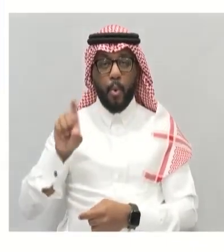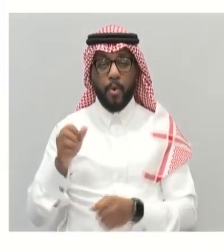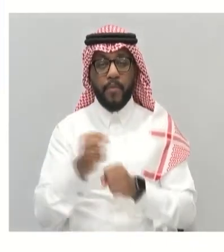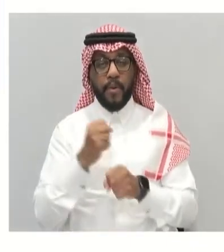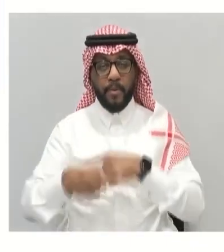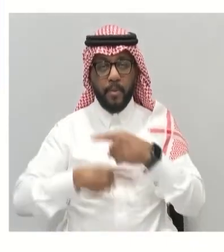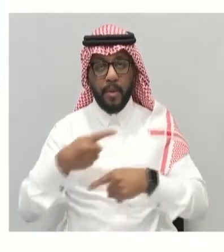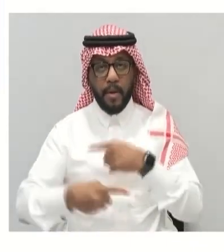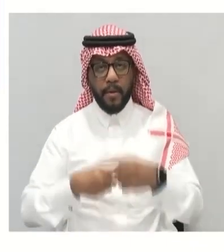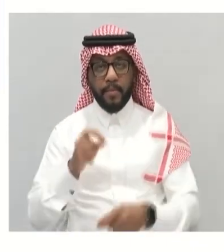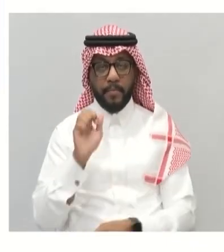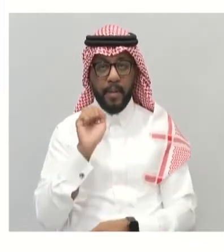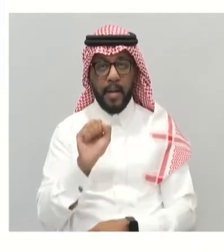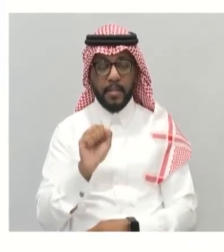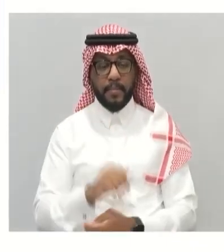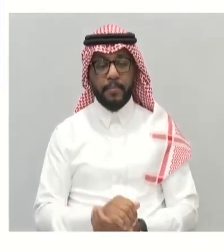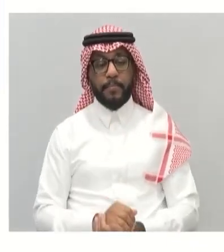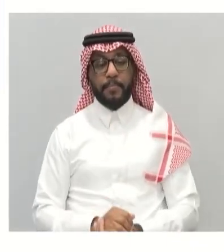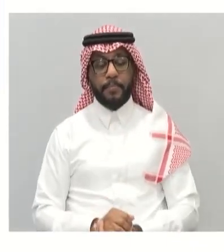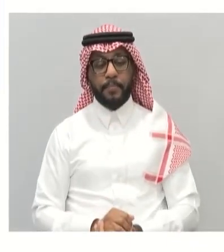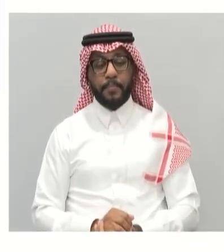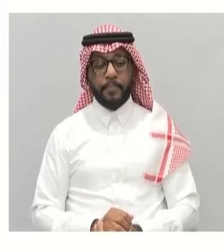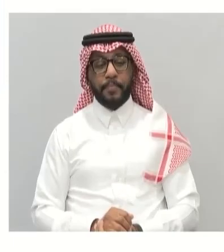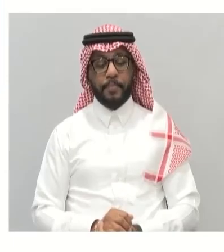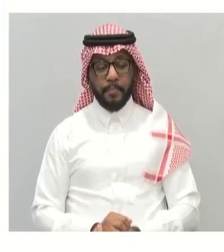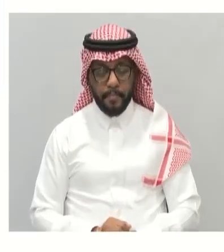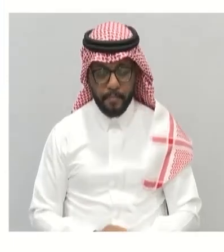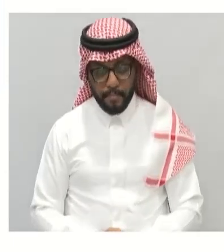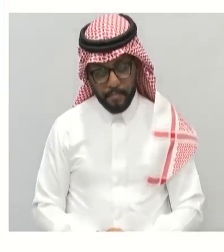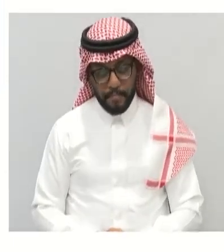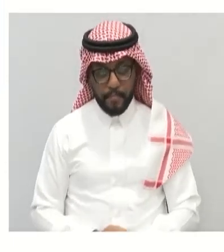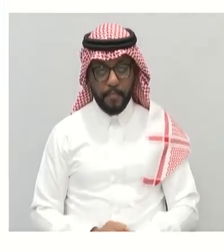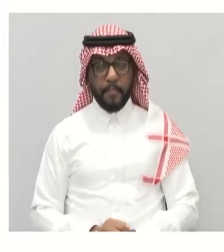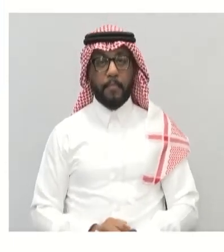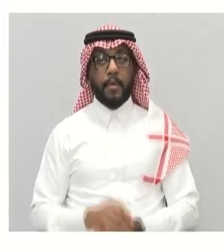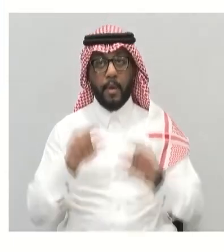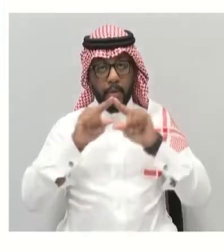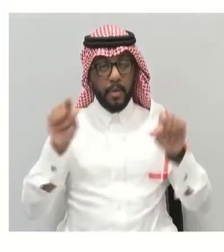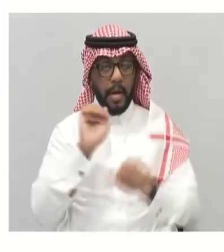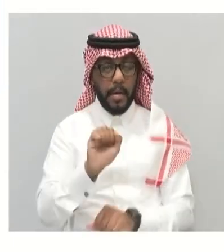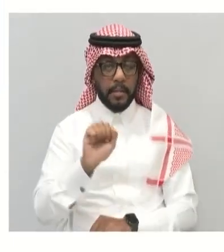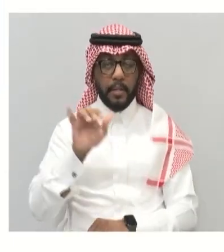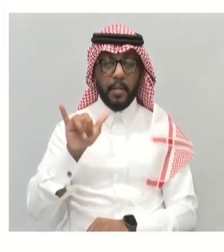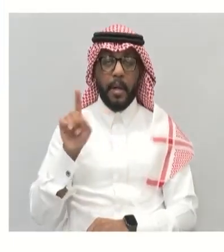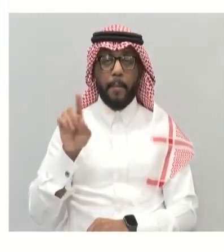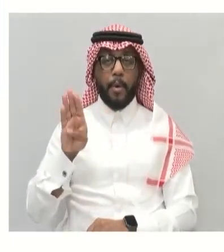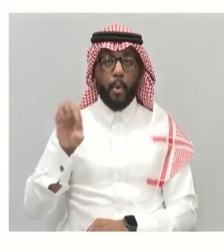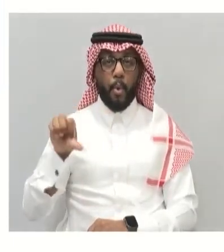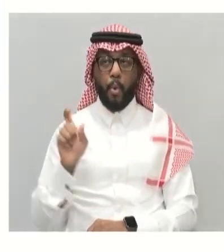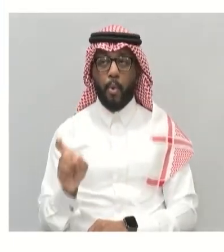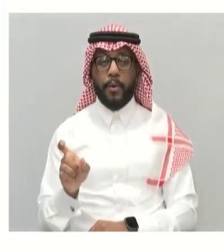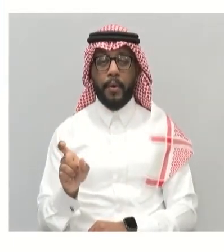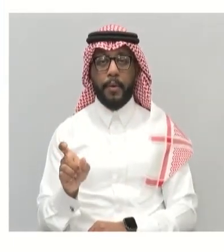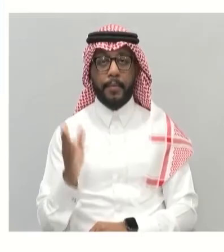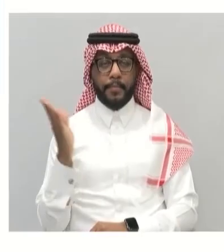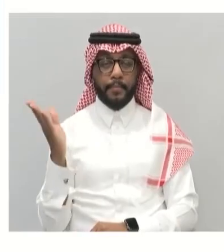رفعه ثبوت النون لانهم هي افعال خمسه والواو ضمير متصل في محل رفع فاعل والجمله من الفعل والفاعل او الجمله الفعليه من